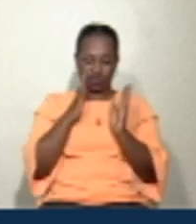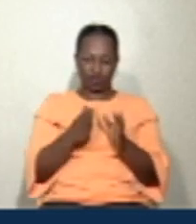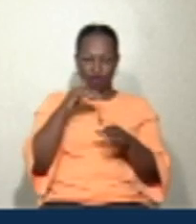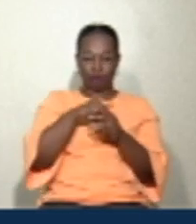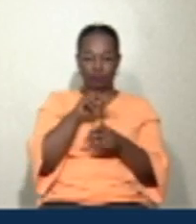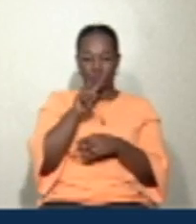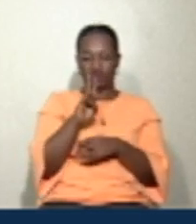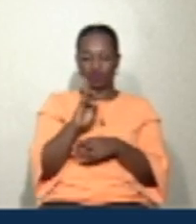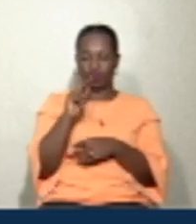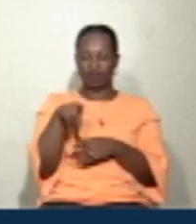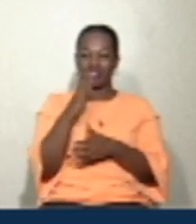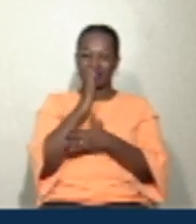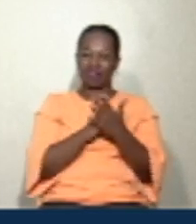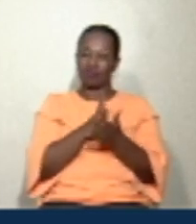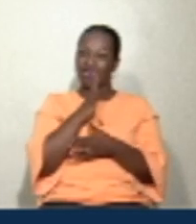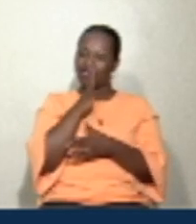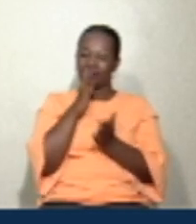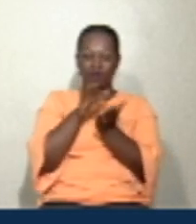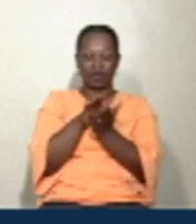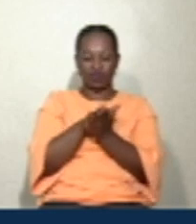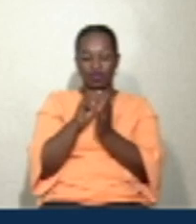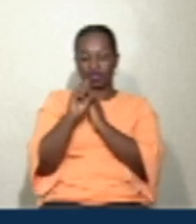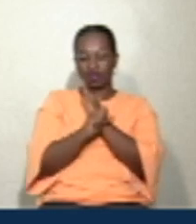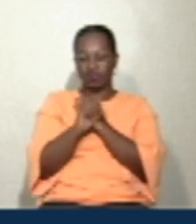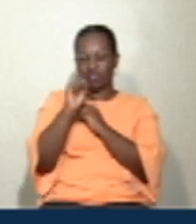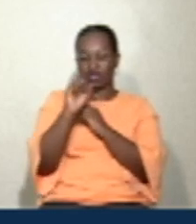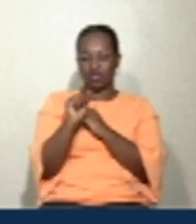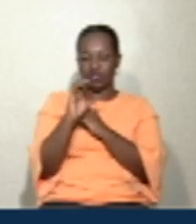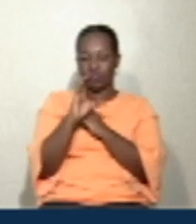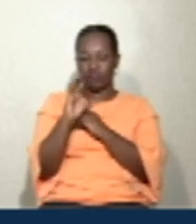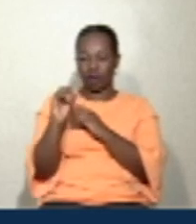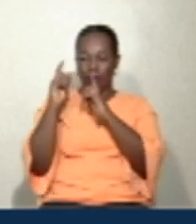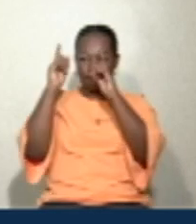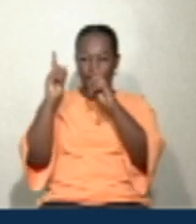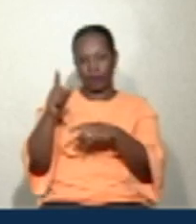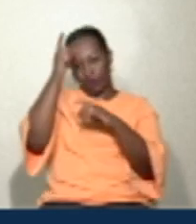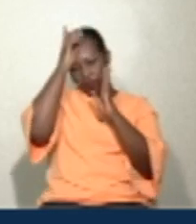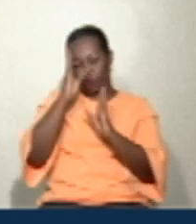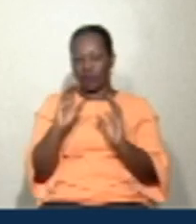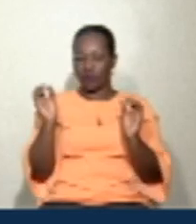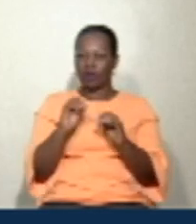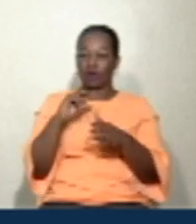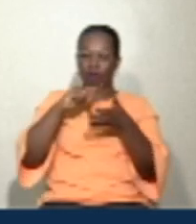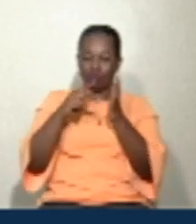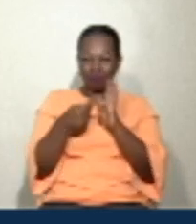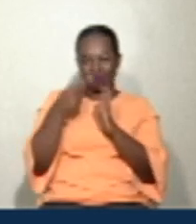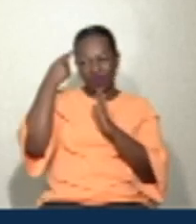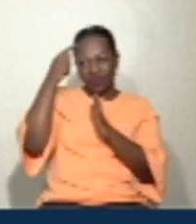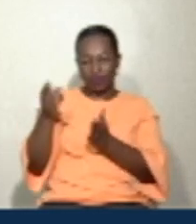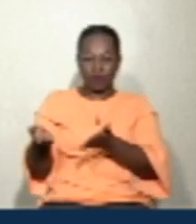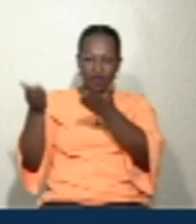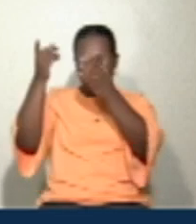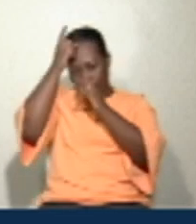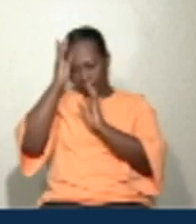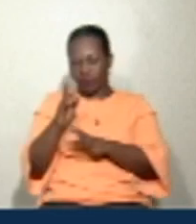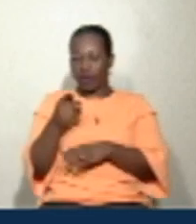kuri konti z'imirenge sako ataragera ku muturage, kandi ari we umushinga ugendereye ngo azamuke. Aho